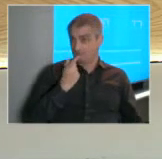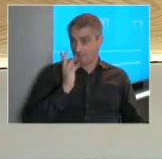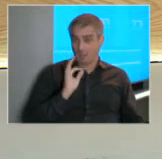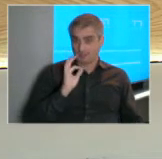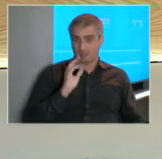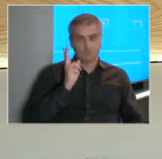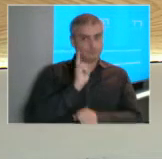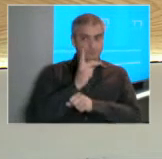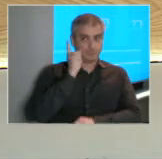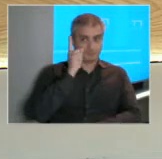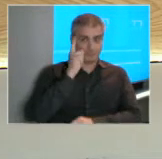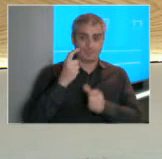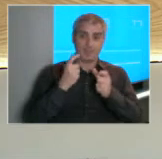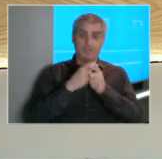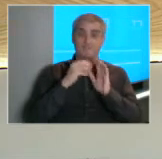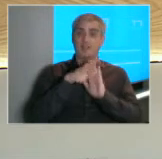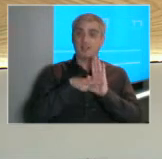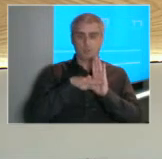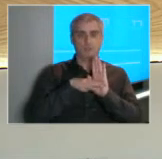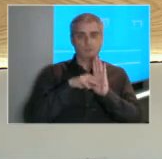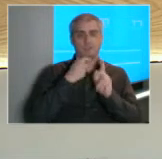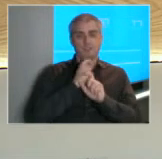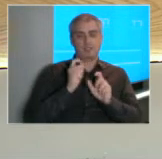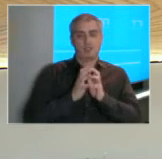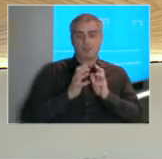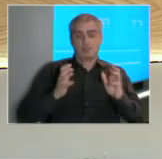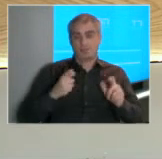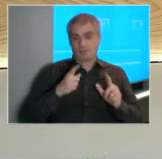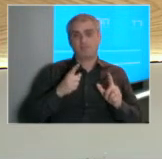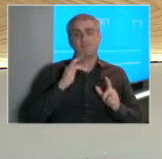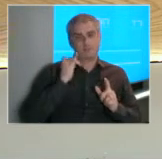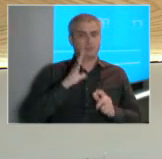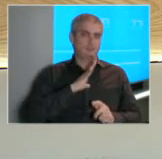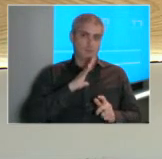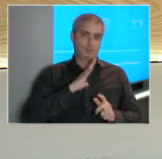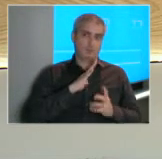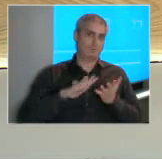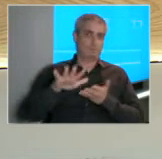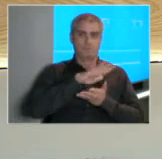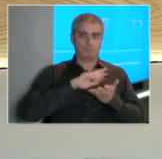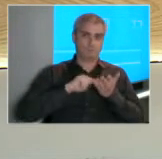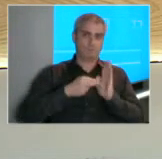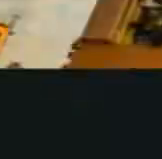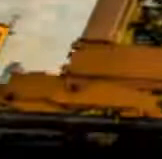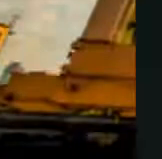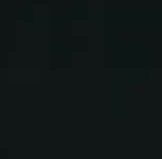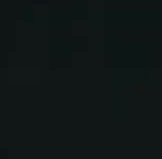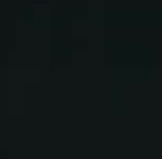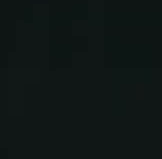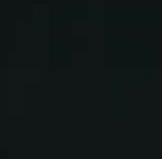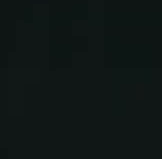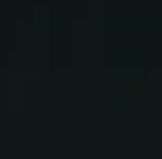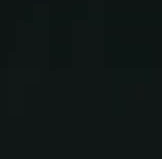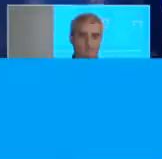זאת, מזהירים האנליסטים של חברת הדירוג מפני הגירעון המתרחב וכן סיכונים גיאופוליטיים.